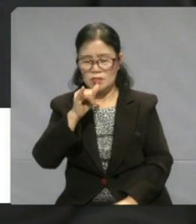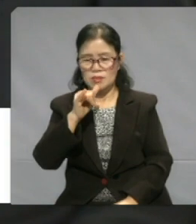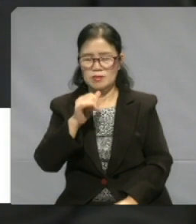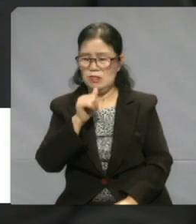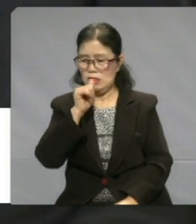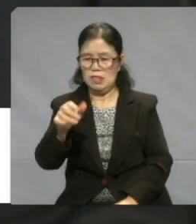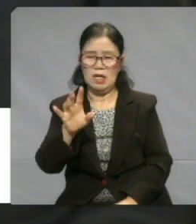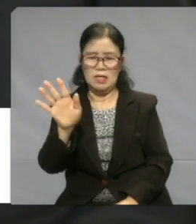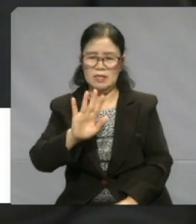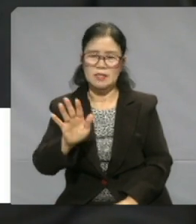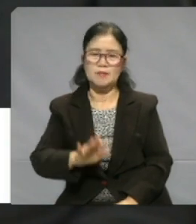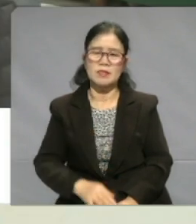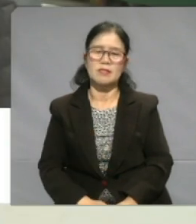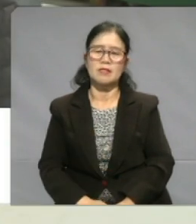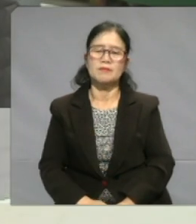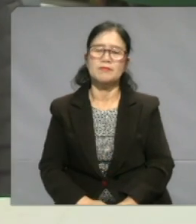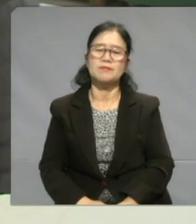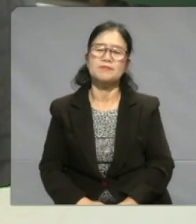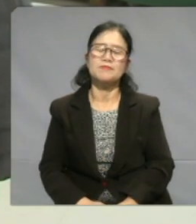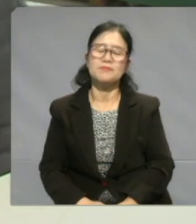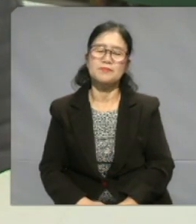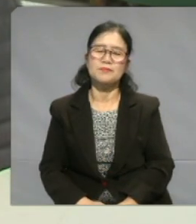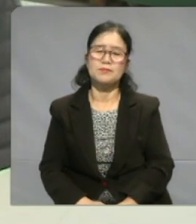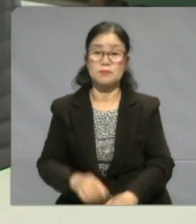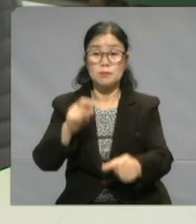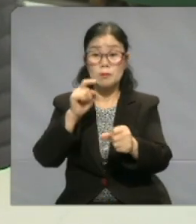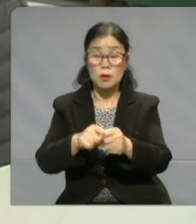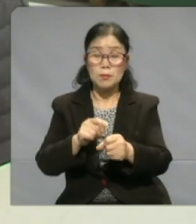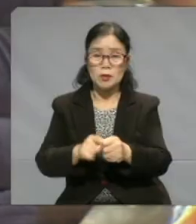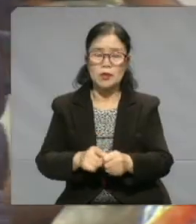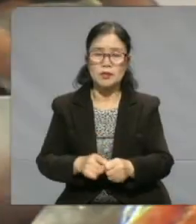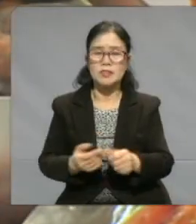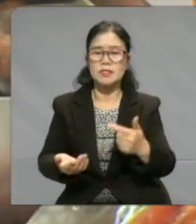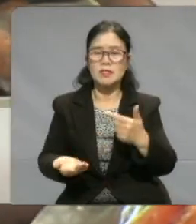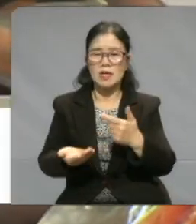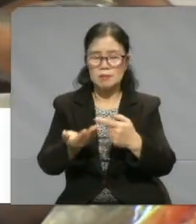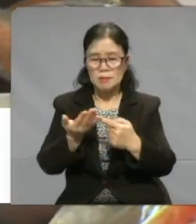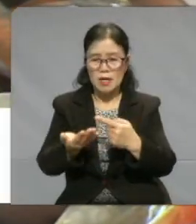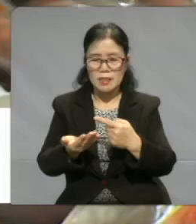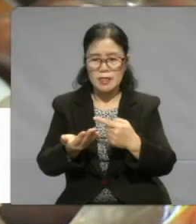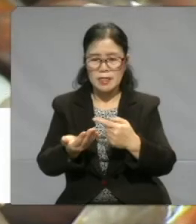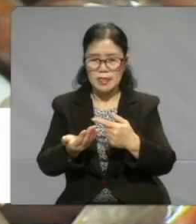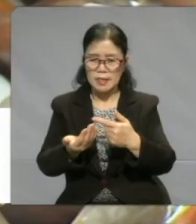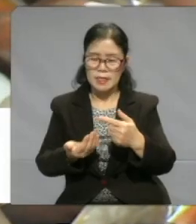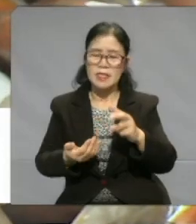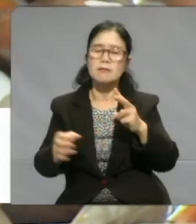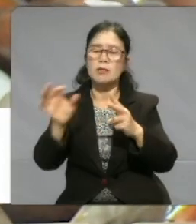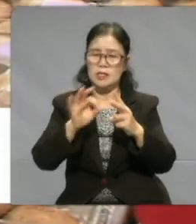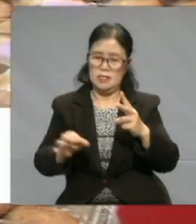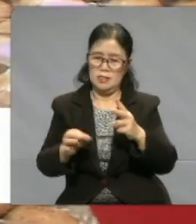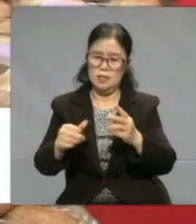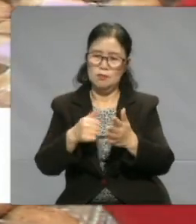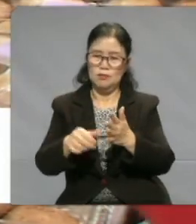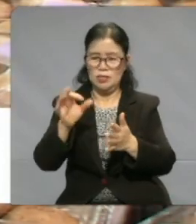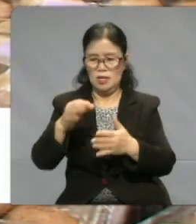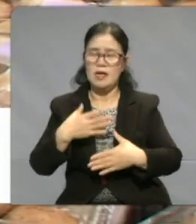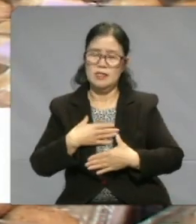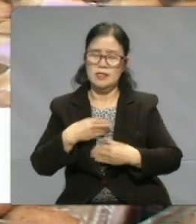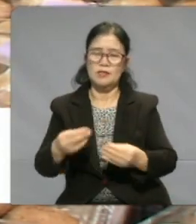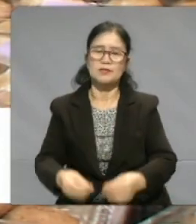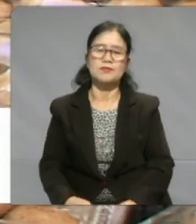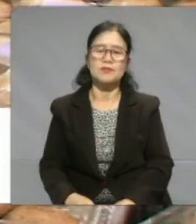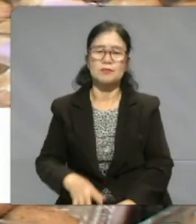있습니다만은 절대 그렇지 않습니다. 목표는 상반기 2%대 물가 안정입니다.